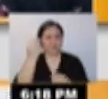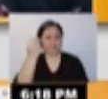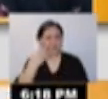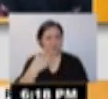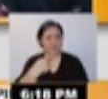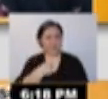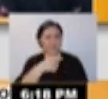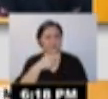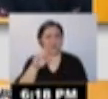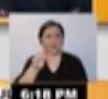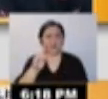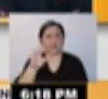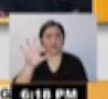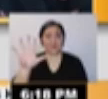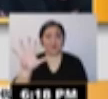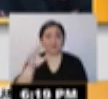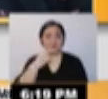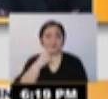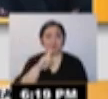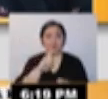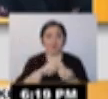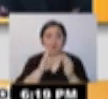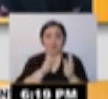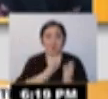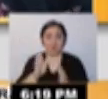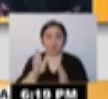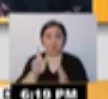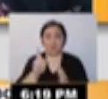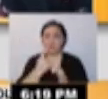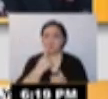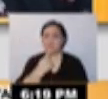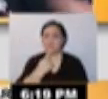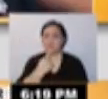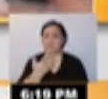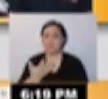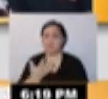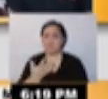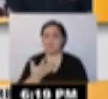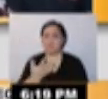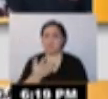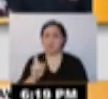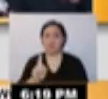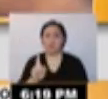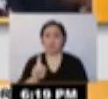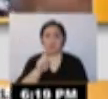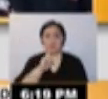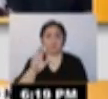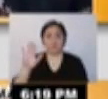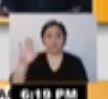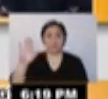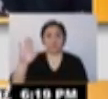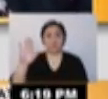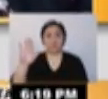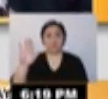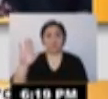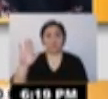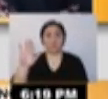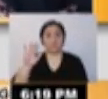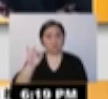De Lima. What do you plan to do about it, sir? Because he was under oath when he said that. Yeah, under oath siya.